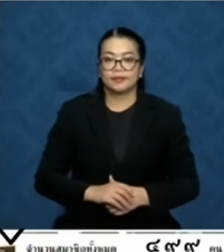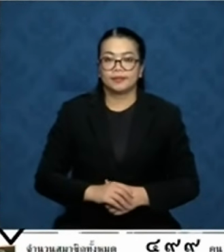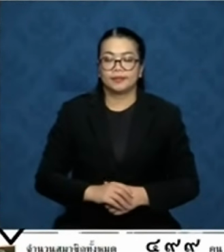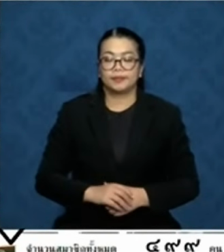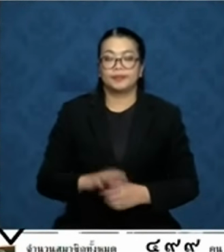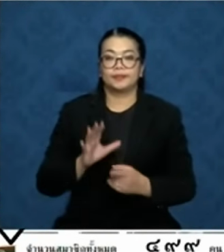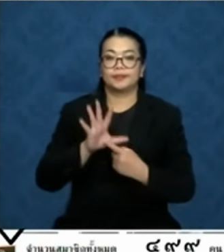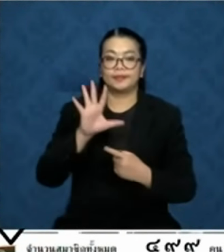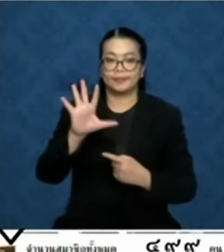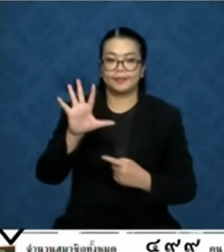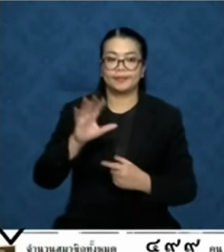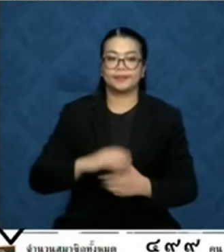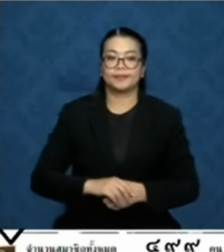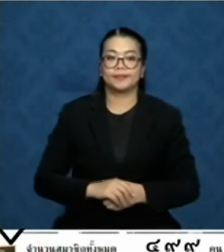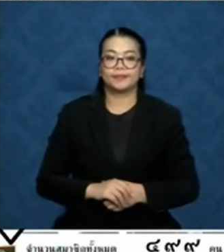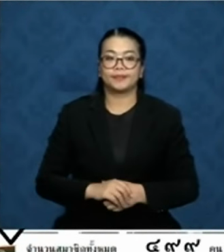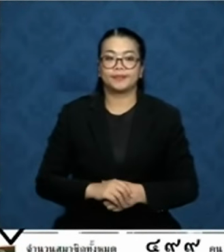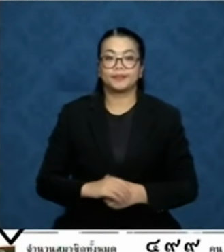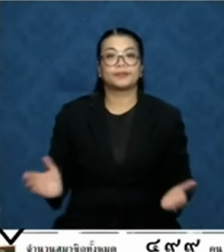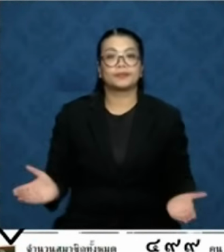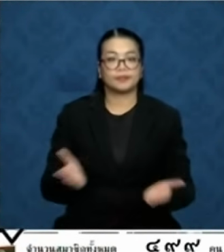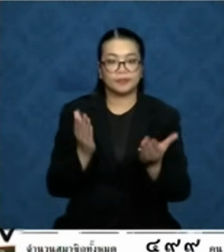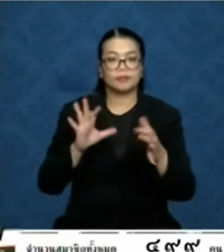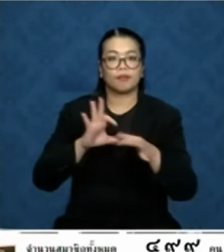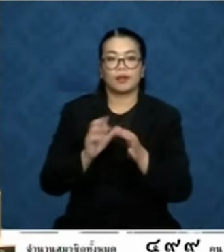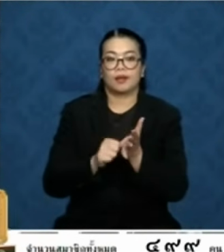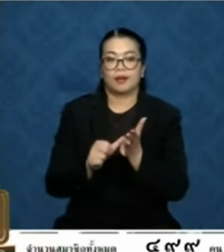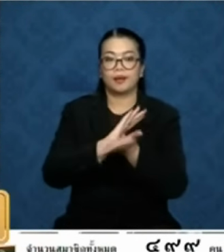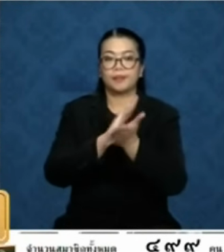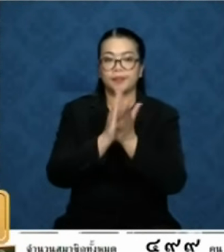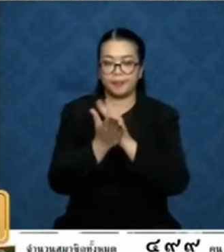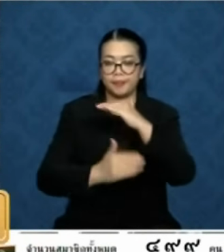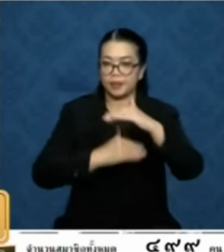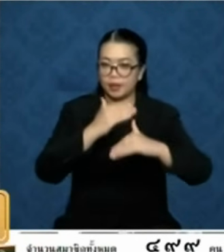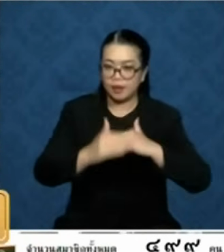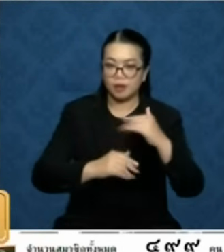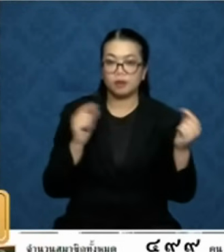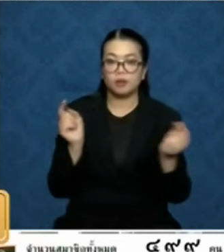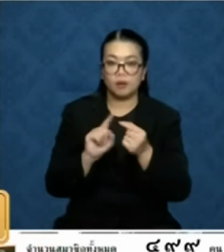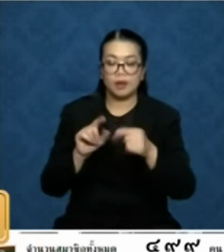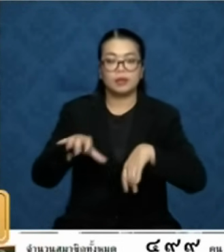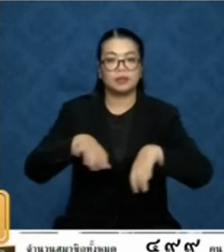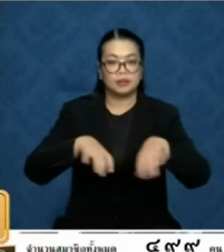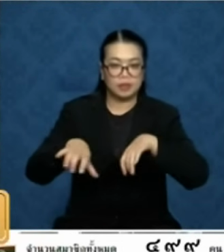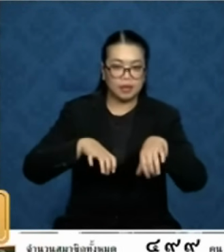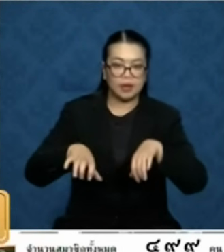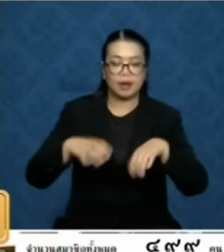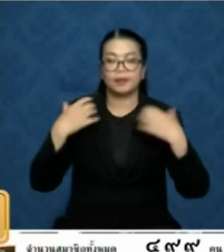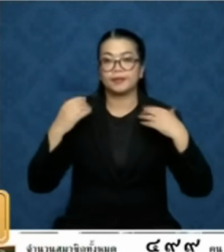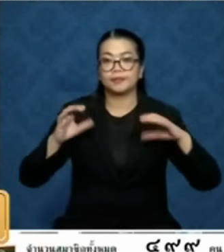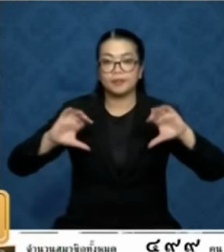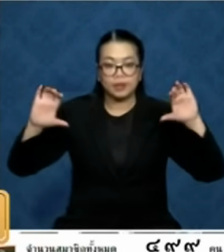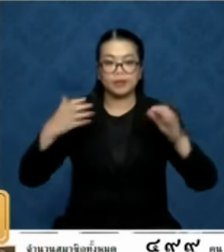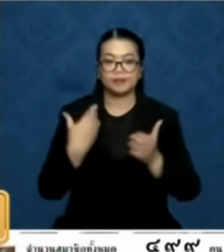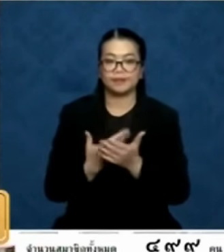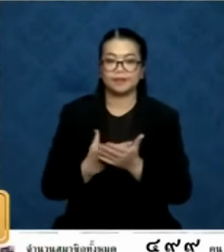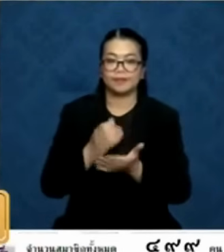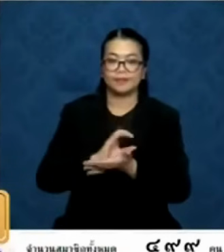ข้อ5การสนับสนุนด้านการปรับสมดุลและพัฒนาการบริหารจัดการภาครัฐงบประมาณ